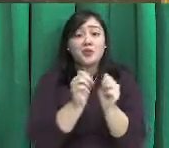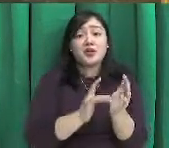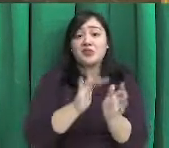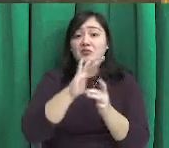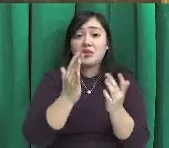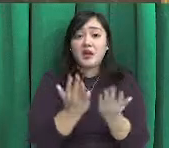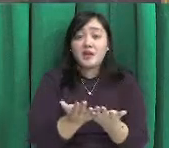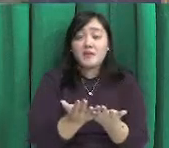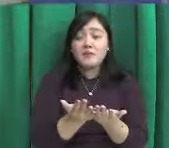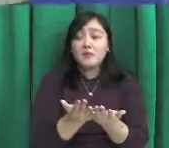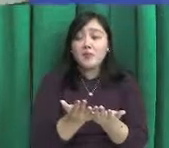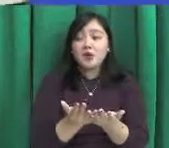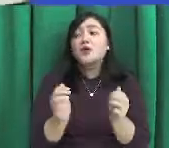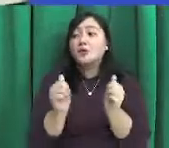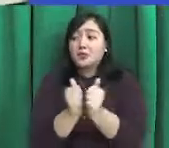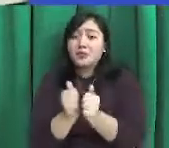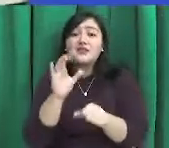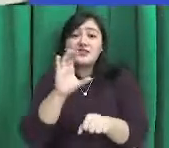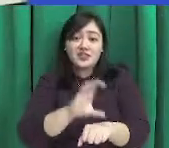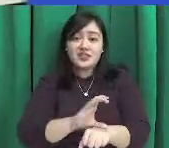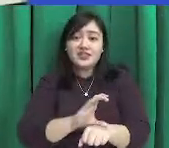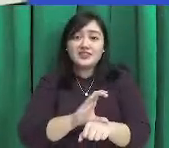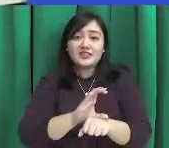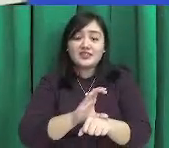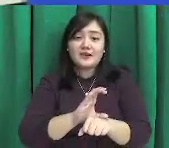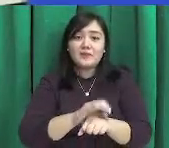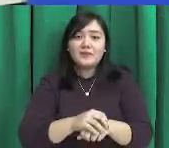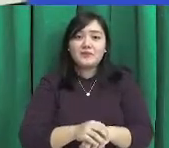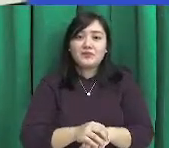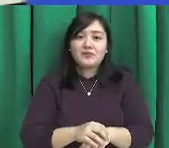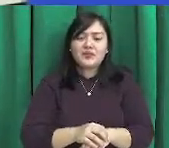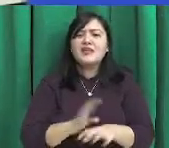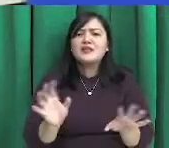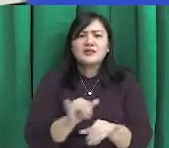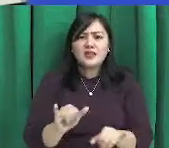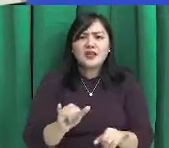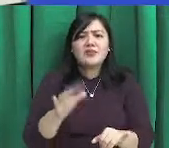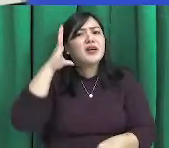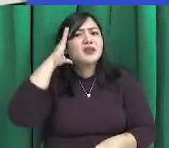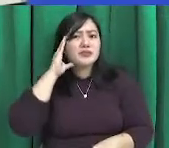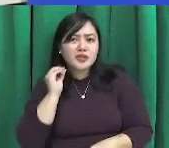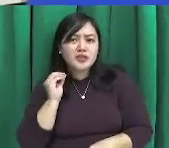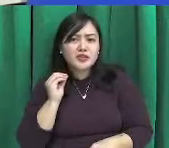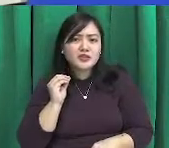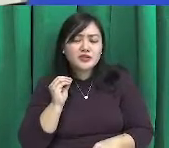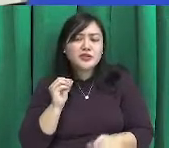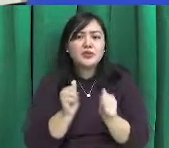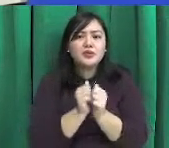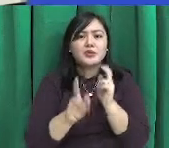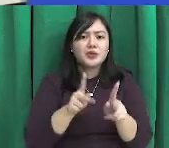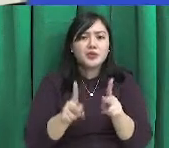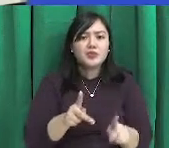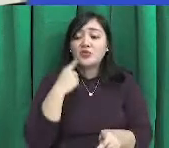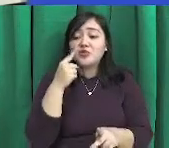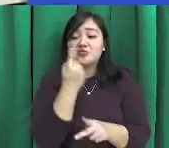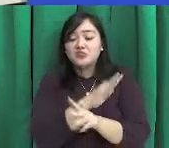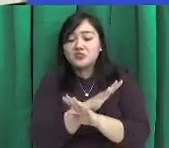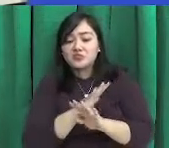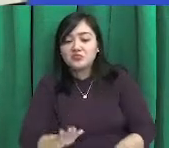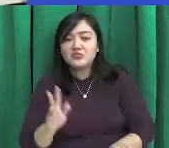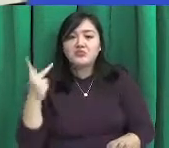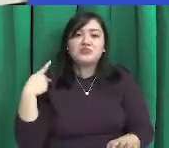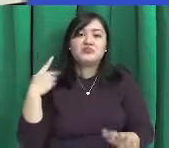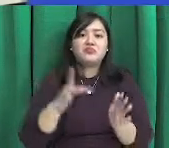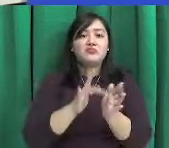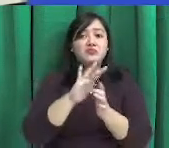pa mag-church? Ba't ka pa mag-Bible-Bible? Alam niyo minsan, hindi natin nare-realize, mga kapatid, na grabe ang